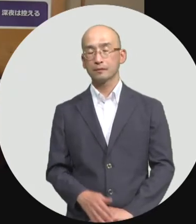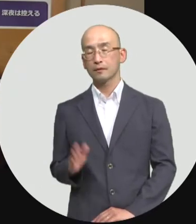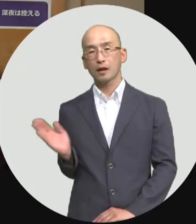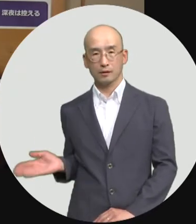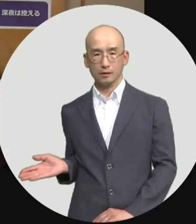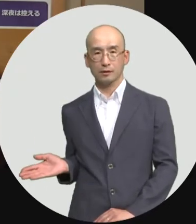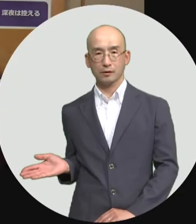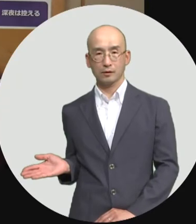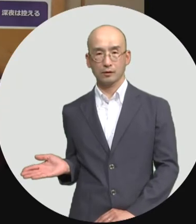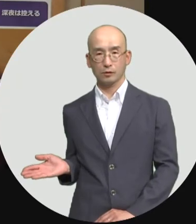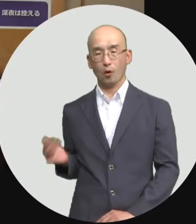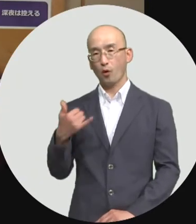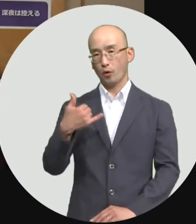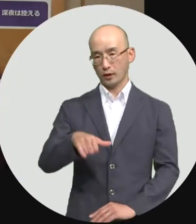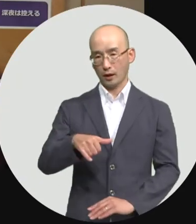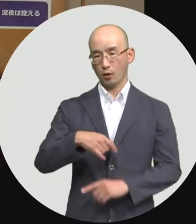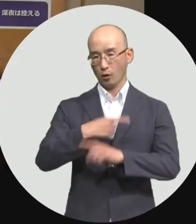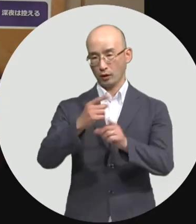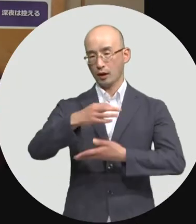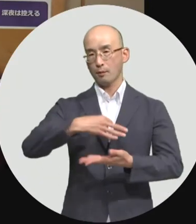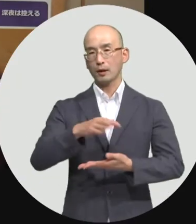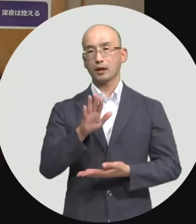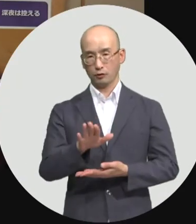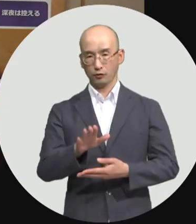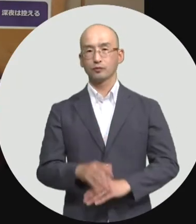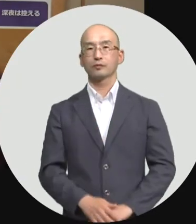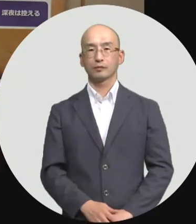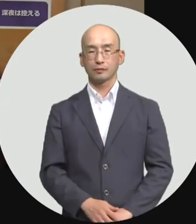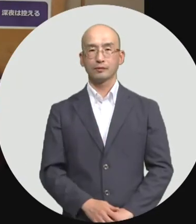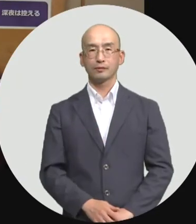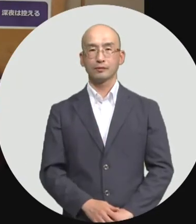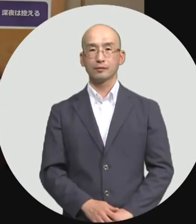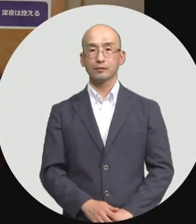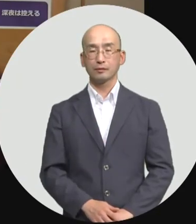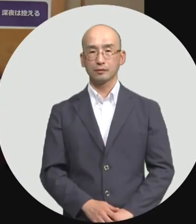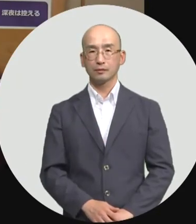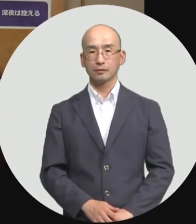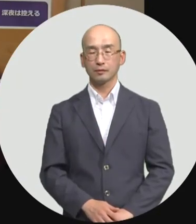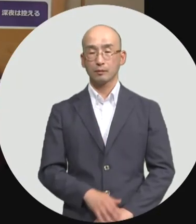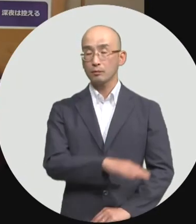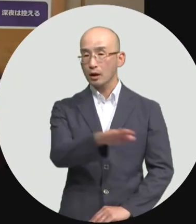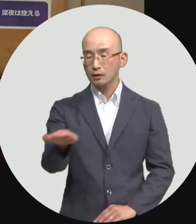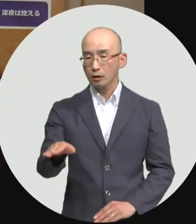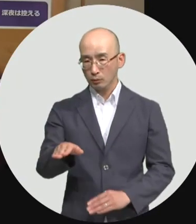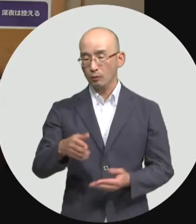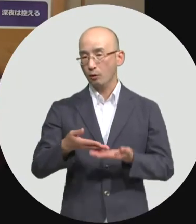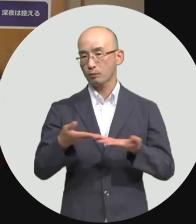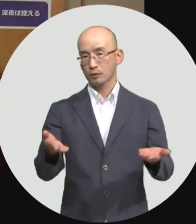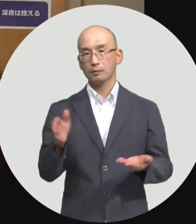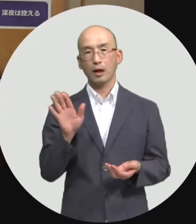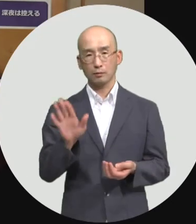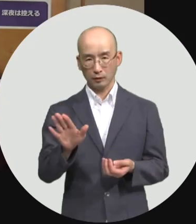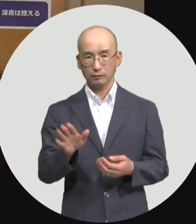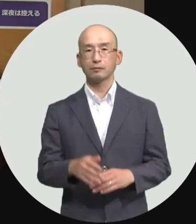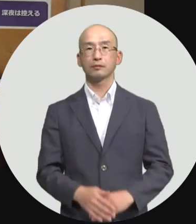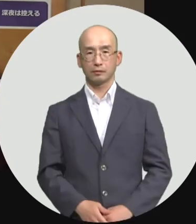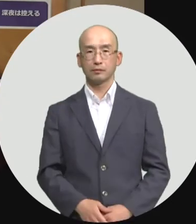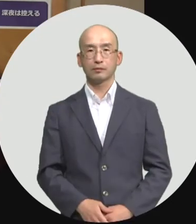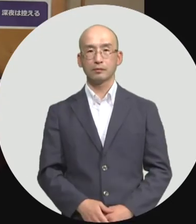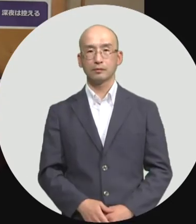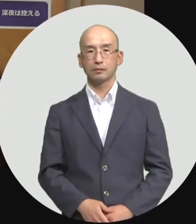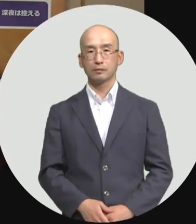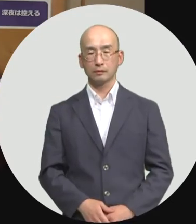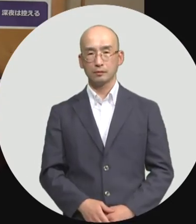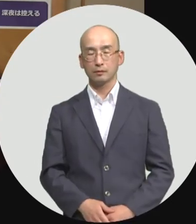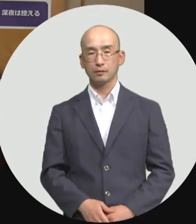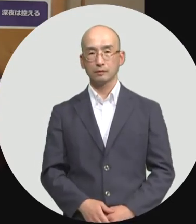京都宇治玉露玉うさぎの本格販売についてということでございます。お手元に商品をお配りしていると思いますけれども、ま